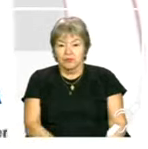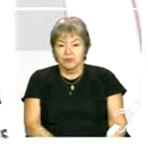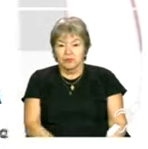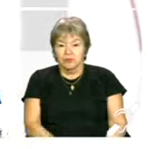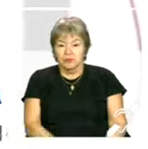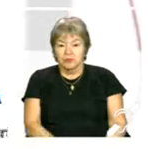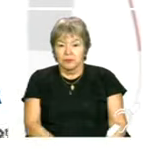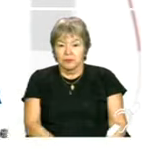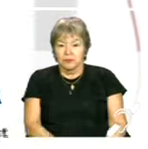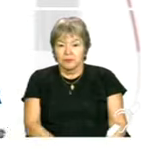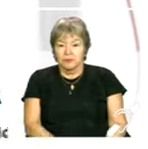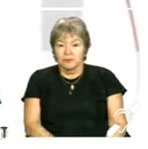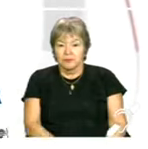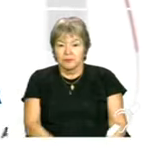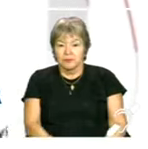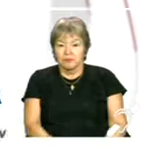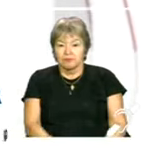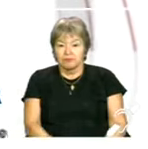V